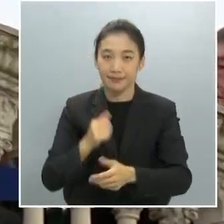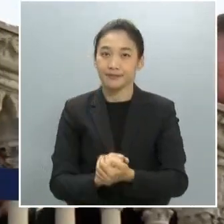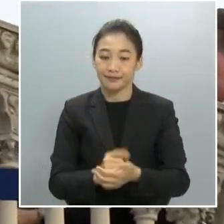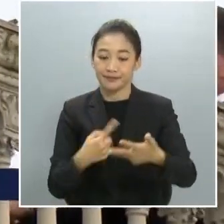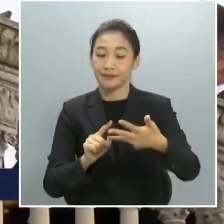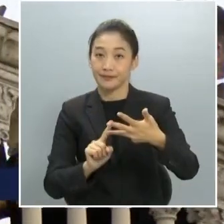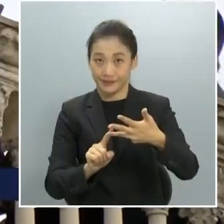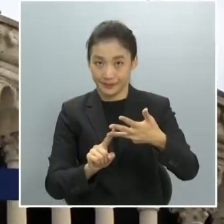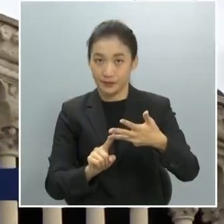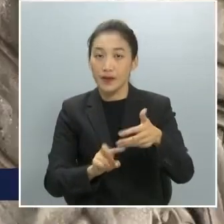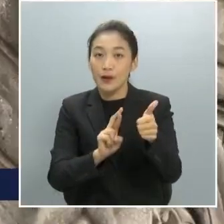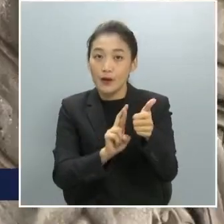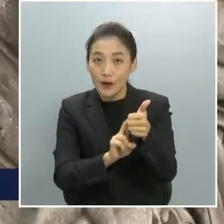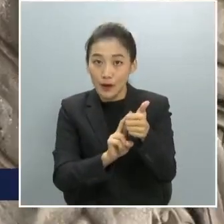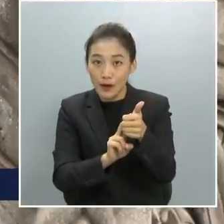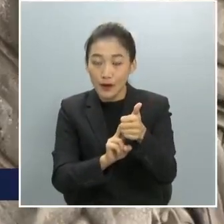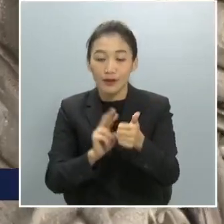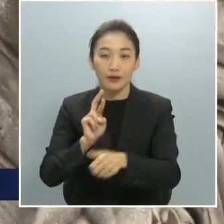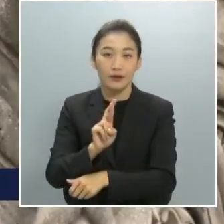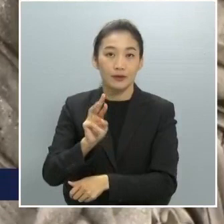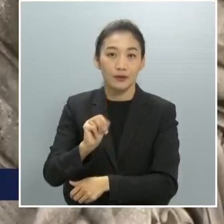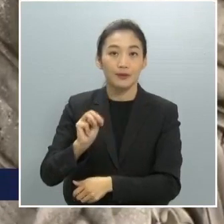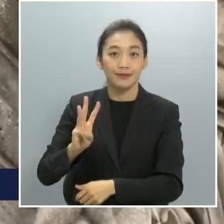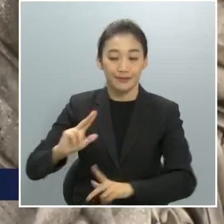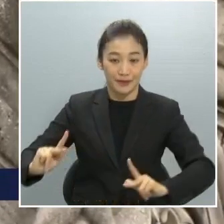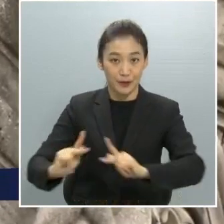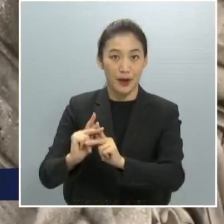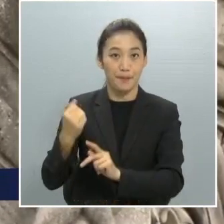ายกรัฐมนตรีและรัฐมนตรีว่าการกระทรวงพลังงาน